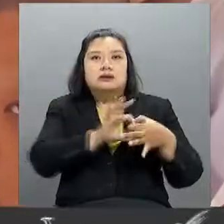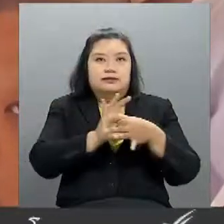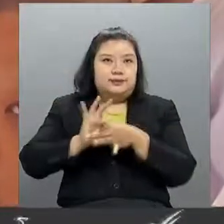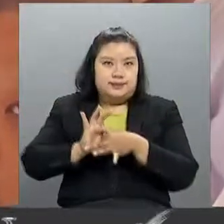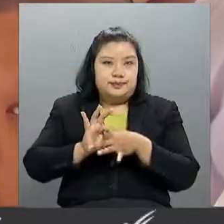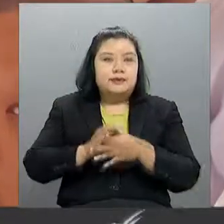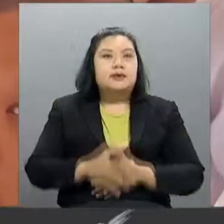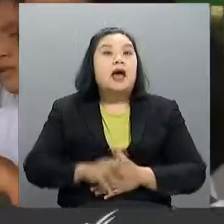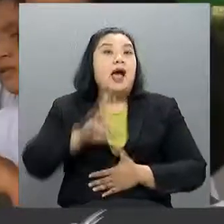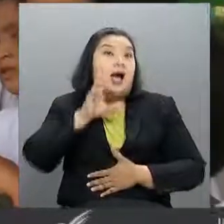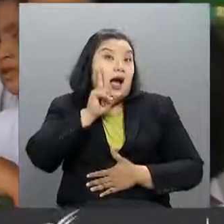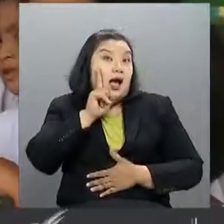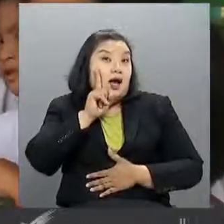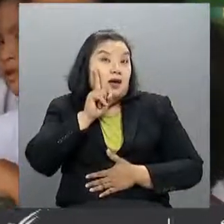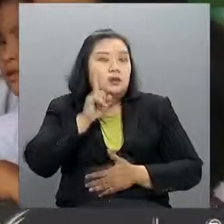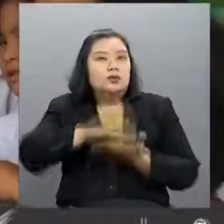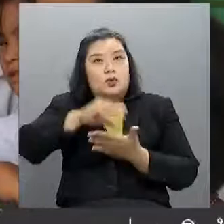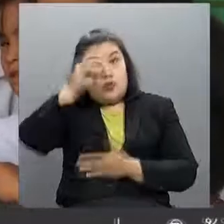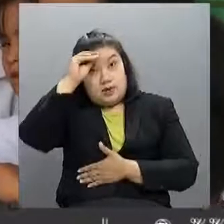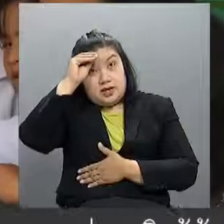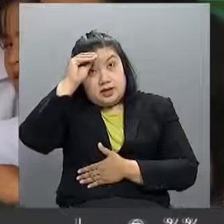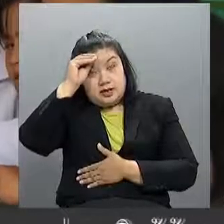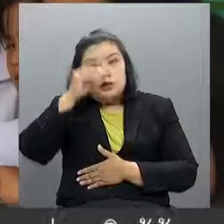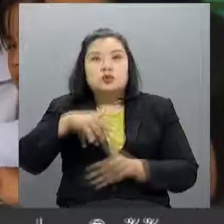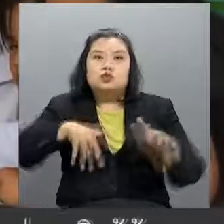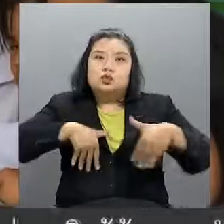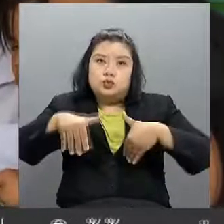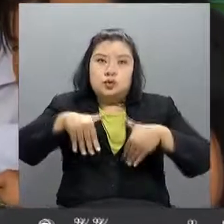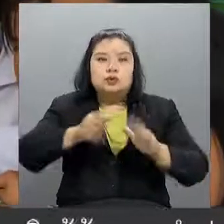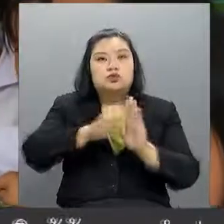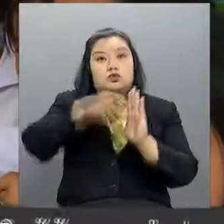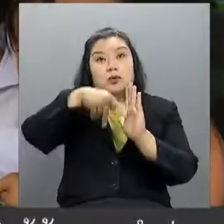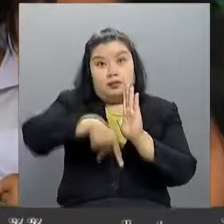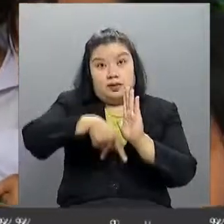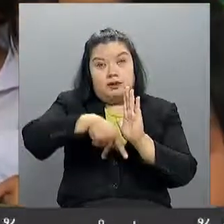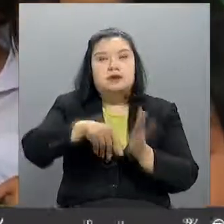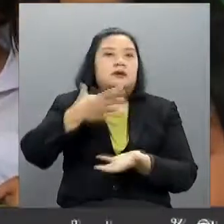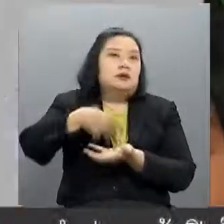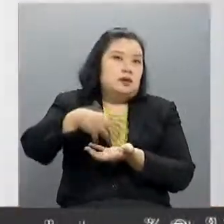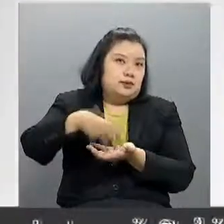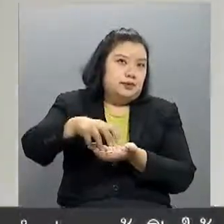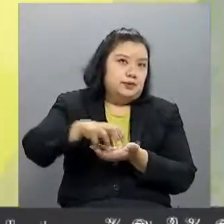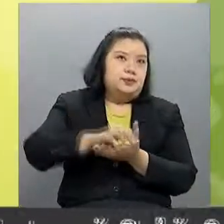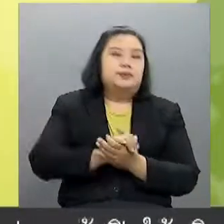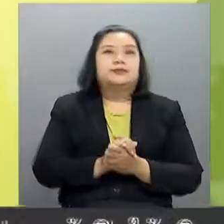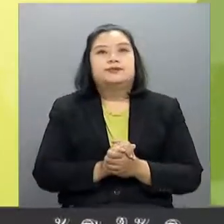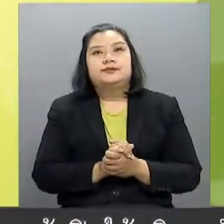โรงเรียนวัดบางสามจังหวัดสุพรรณบุรีรายงานค่ะ